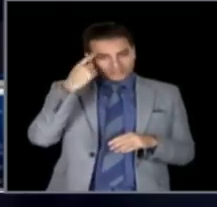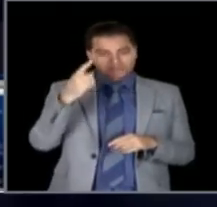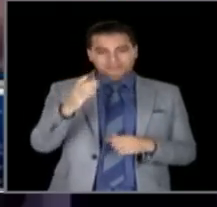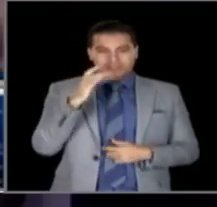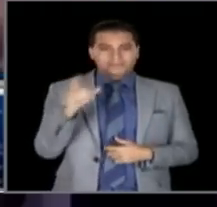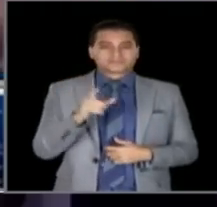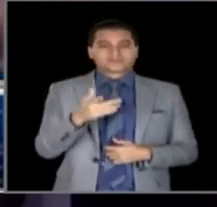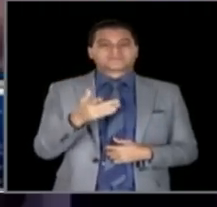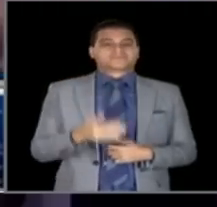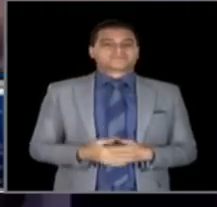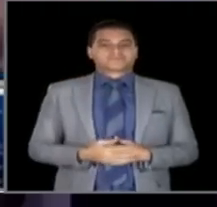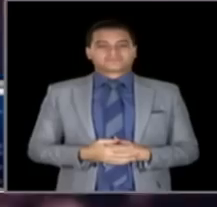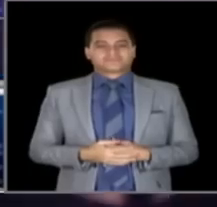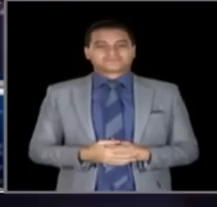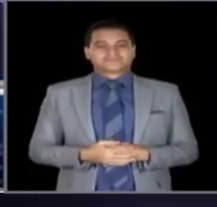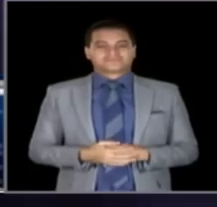إجابة صحيحة.